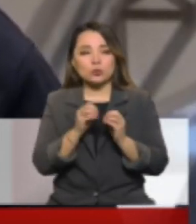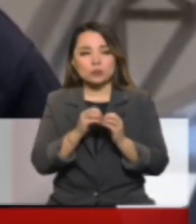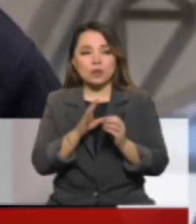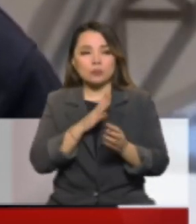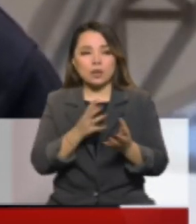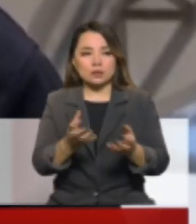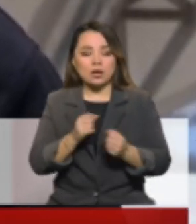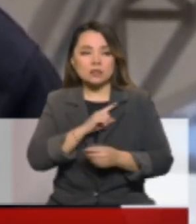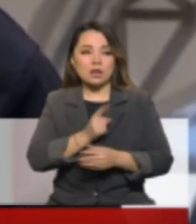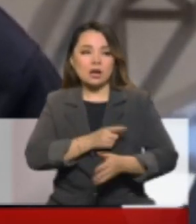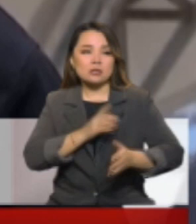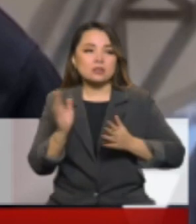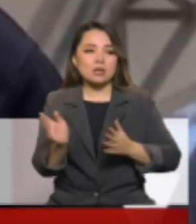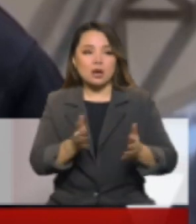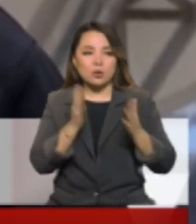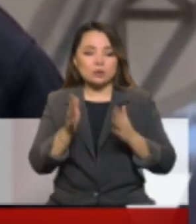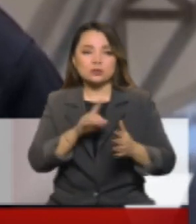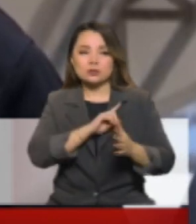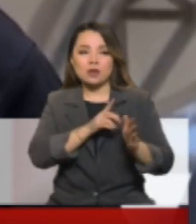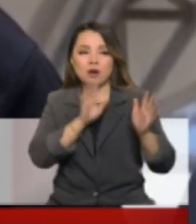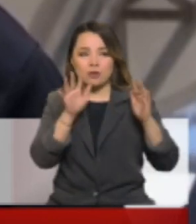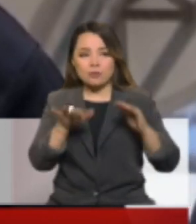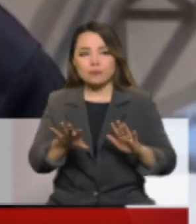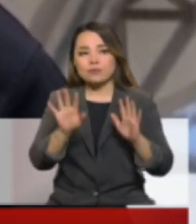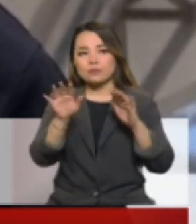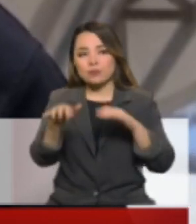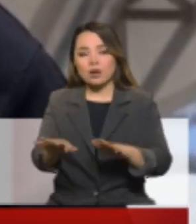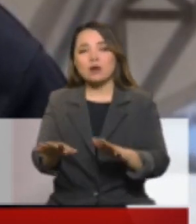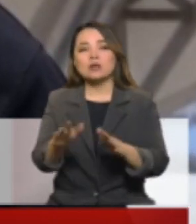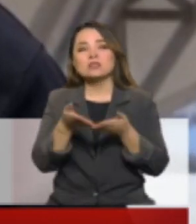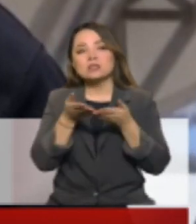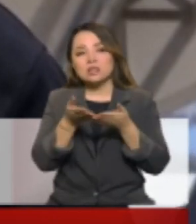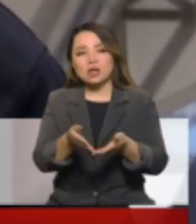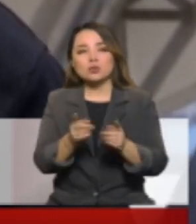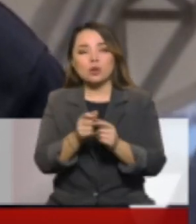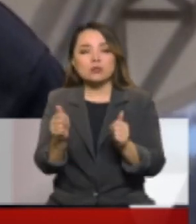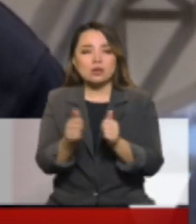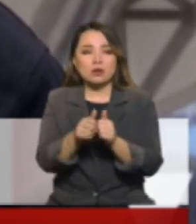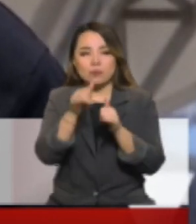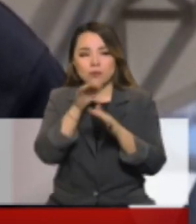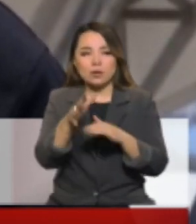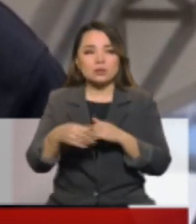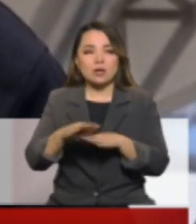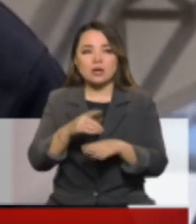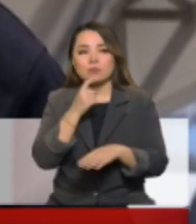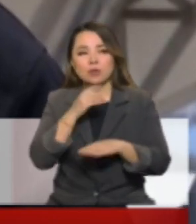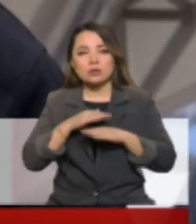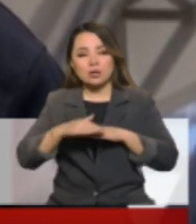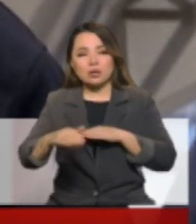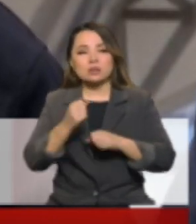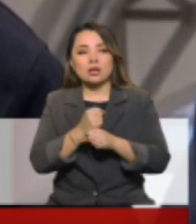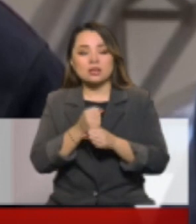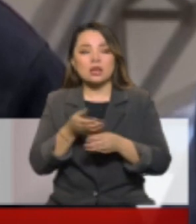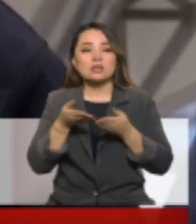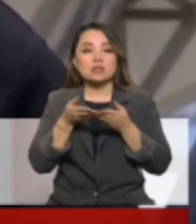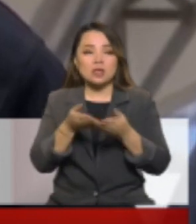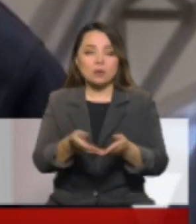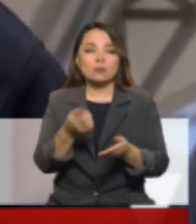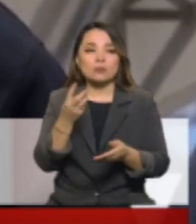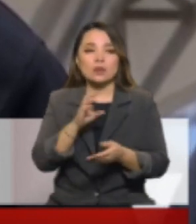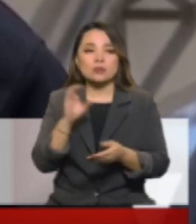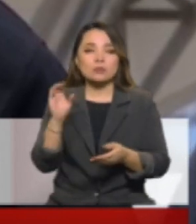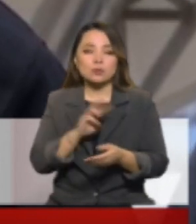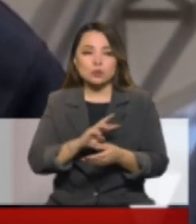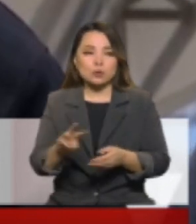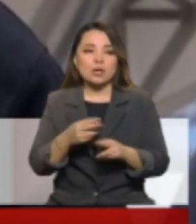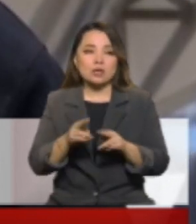Алайда қатты дауылдан теңізде биік толқындар көтеріліп, кемеге жақын бару мүмкін болмады. Порттың маңайындағы бетон трекке соғылған кеме санаулы минуттар ішінде